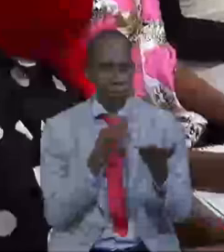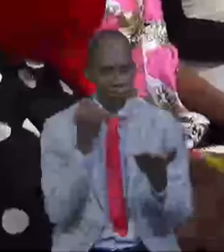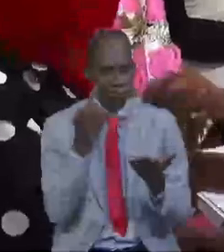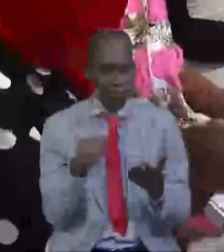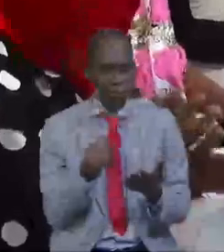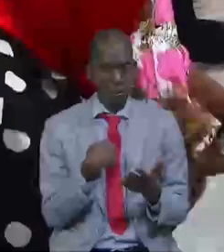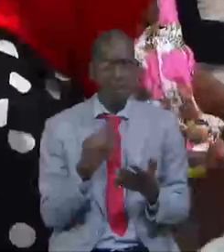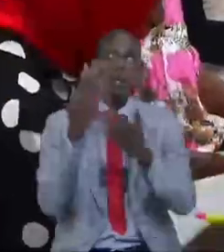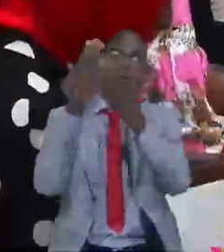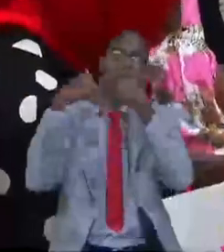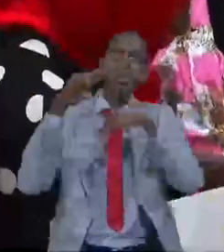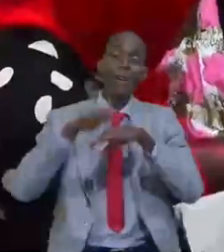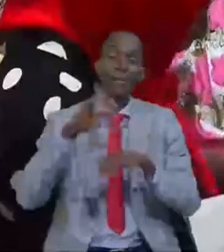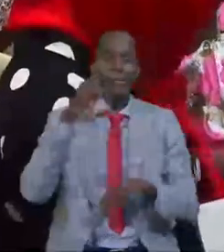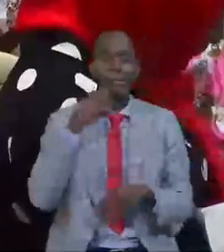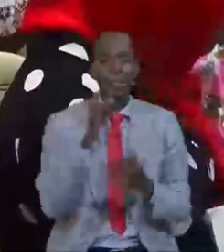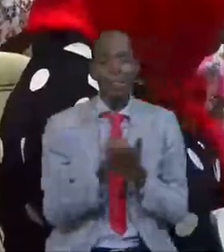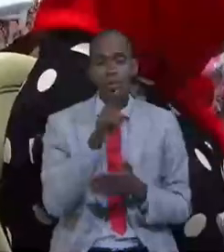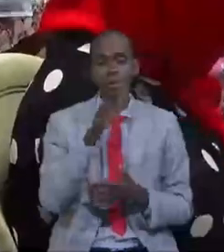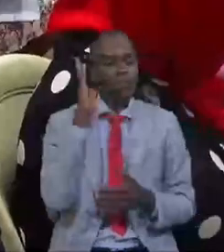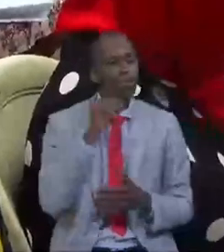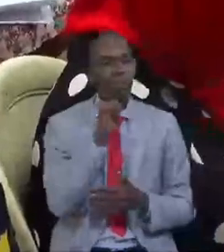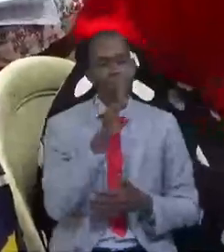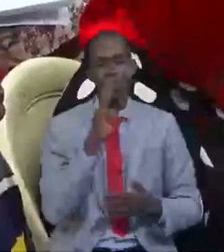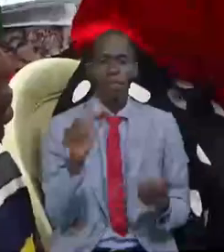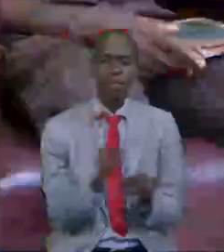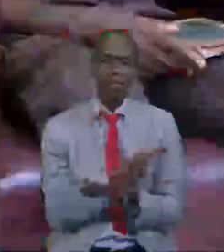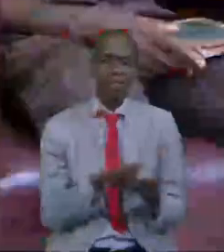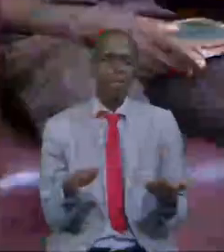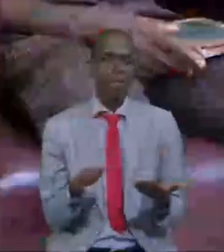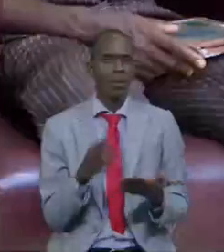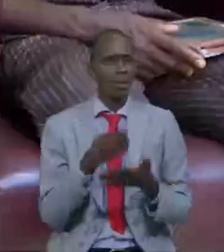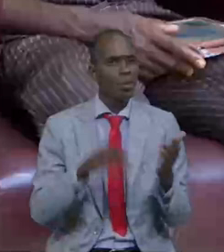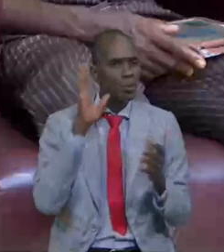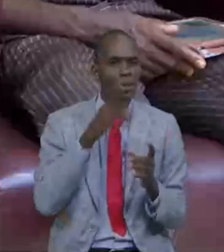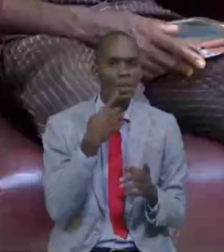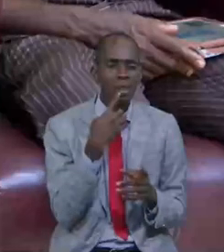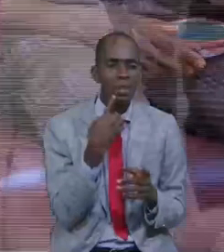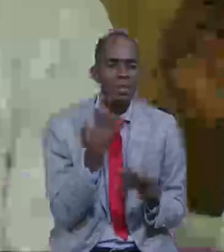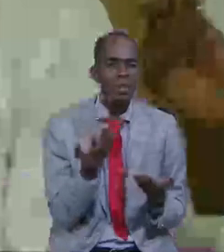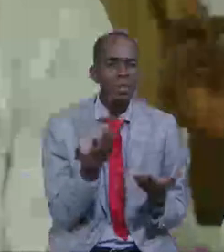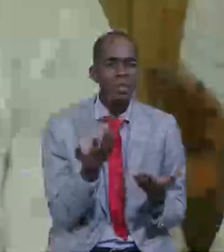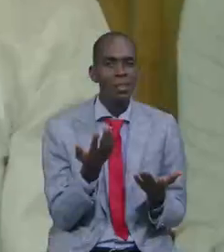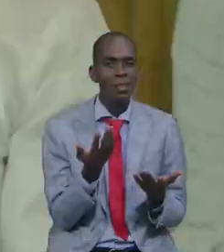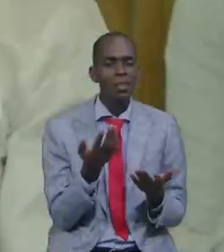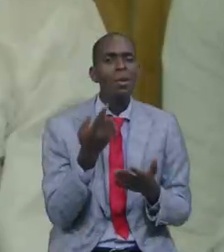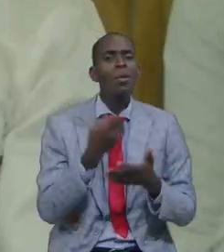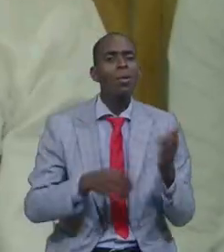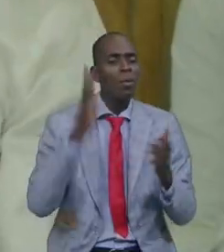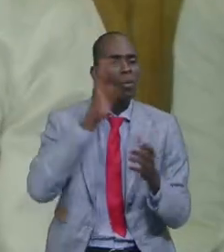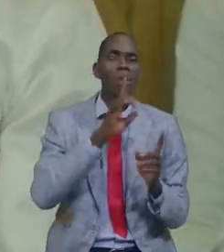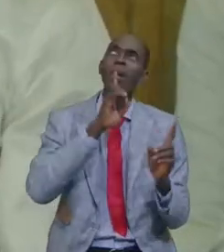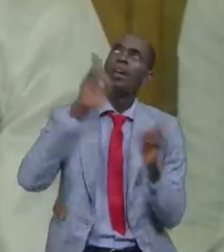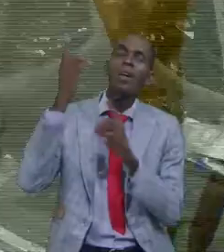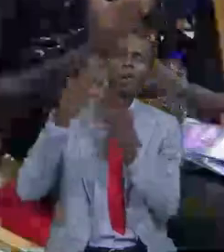Le ciel dit que tu ne dois pas périr. Qu'est-ce que toi tu dis? Je dis, qu'est-ce que toi tu dis?